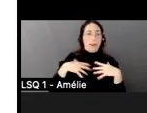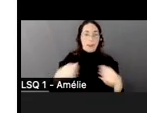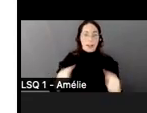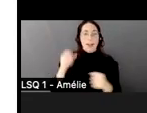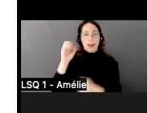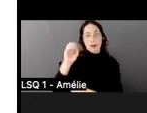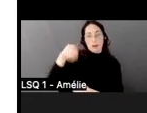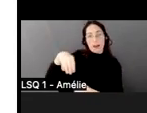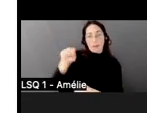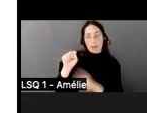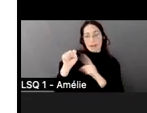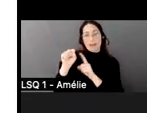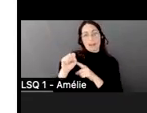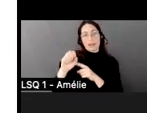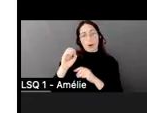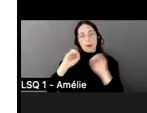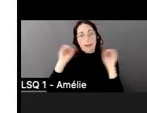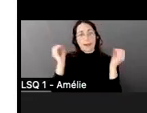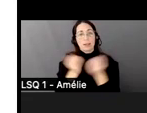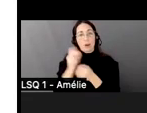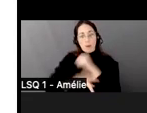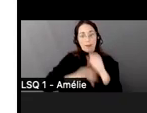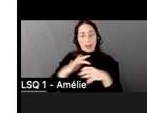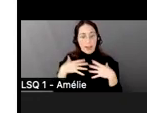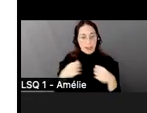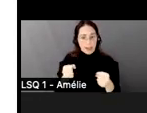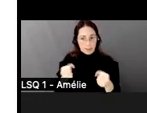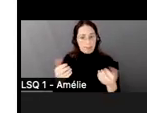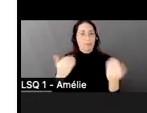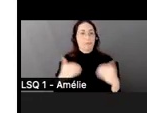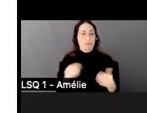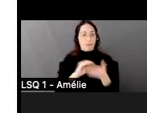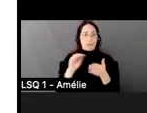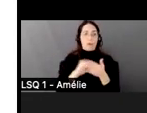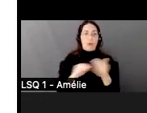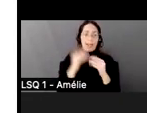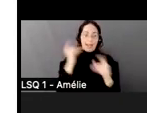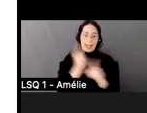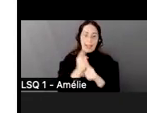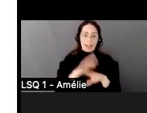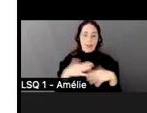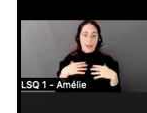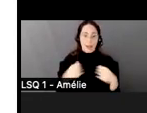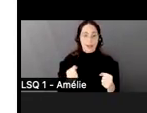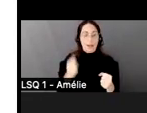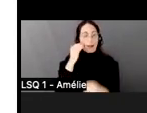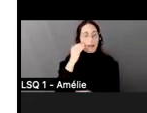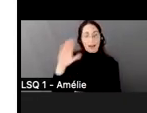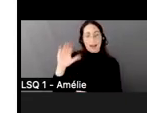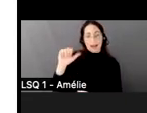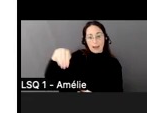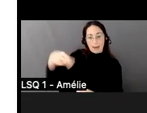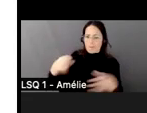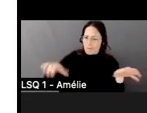santé. Le Bureau de l'équité en santé mentale du CAMH déploie des efforts